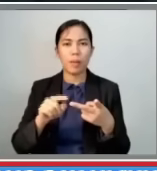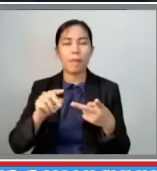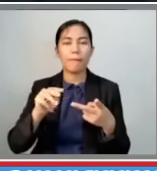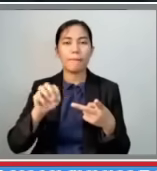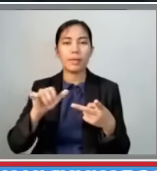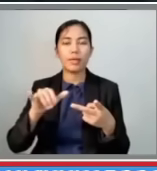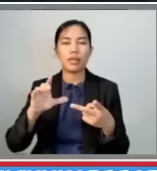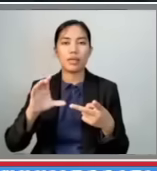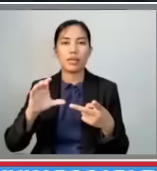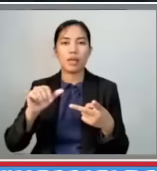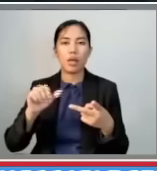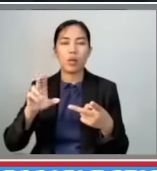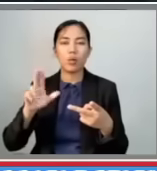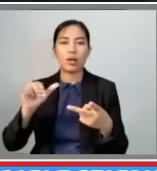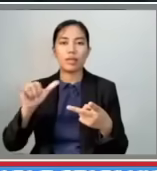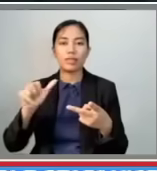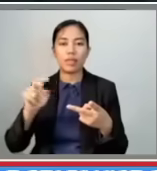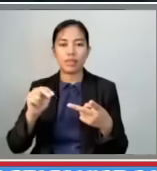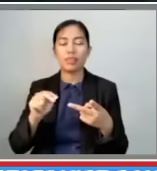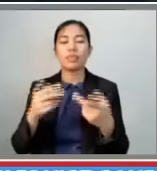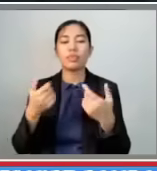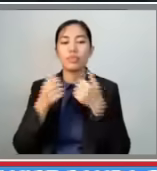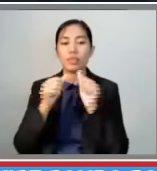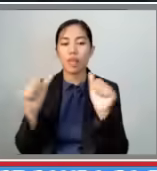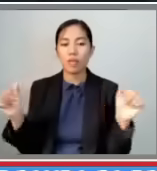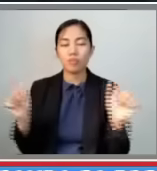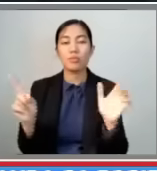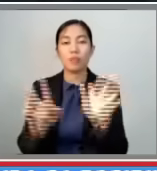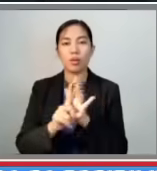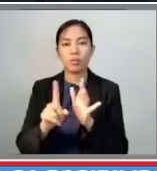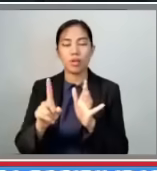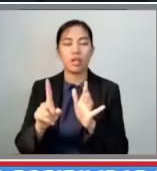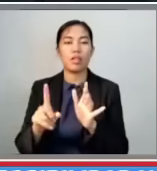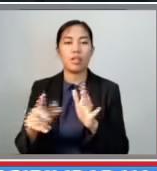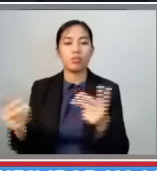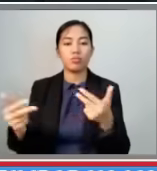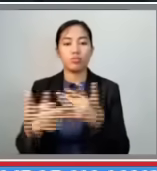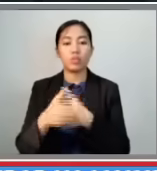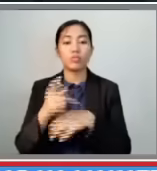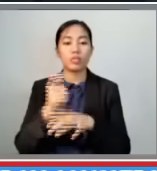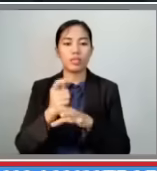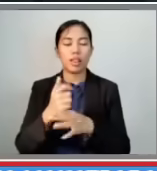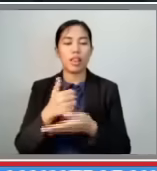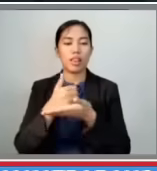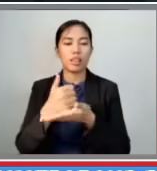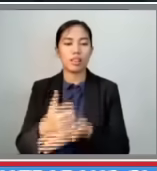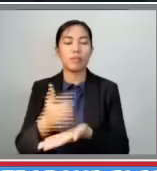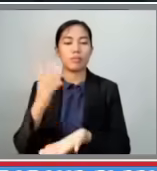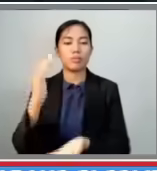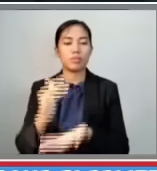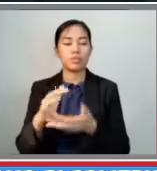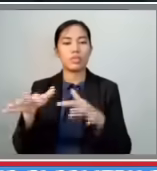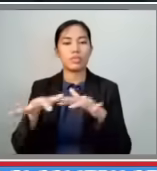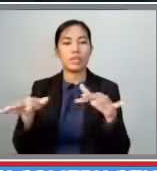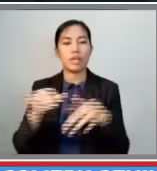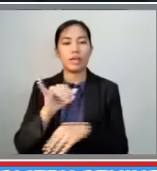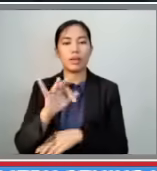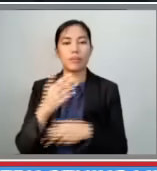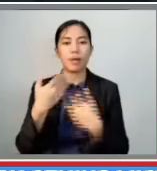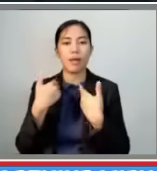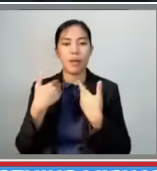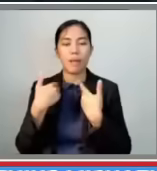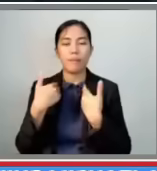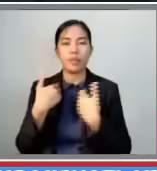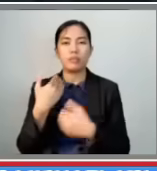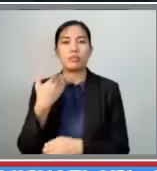ban tomorrow para lang po makatulong sa pagluwag ng daloy ng traffic dito in case po na magkaroon ng congestion.